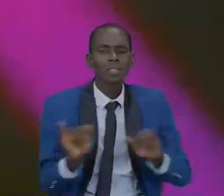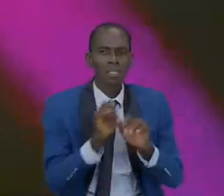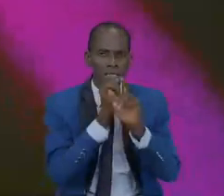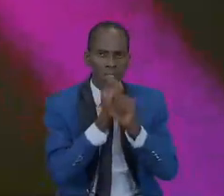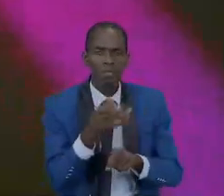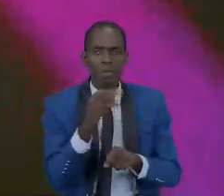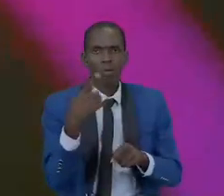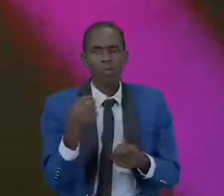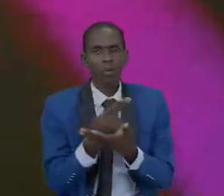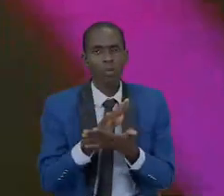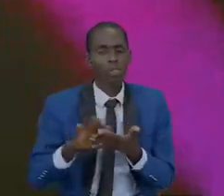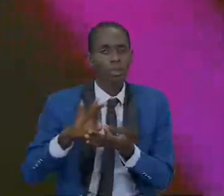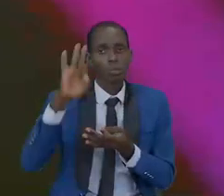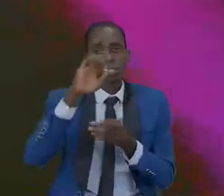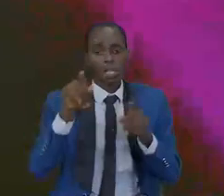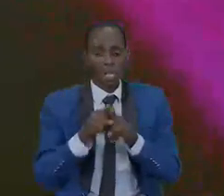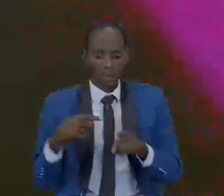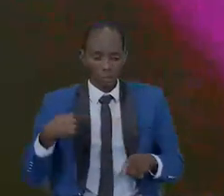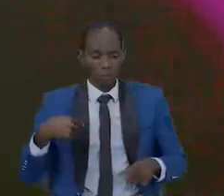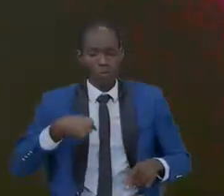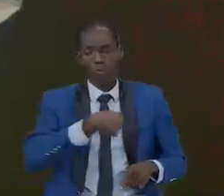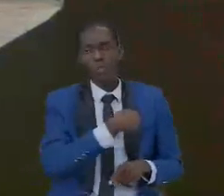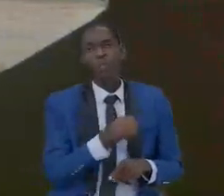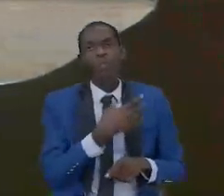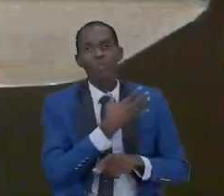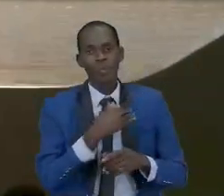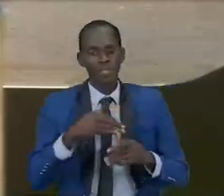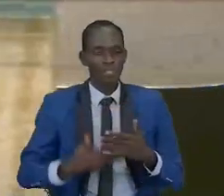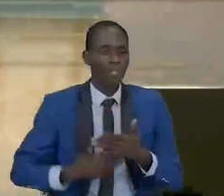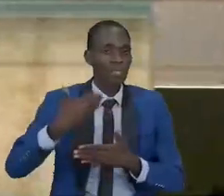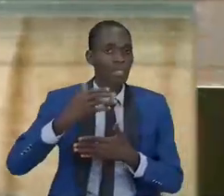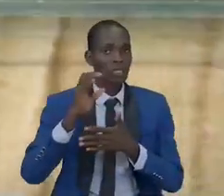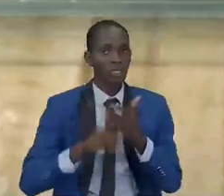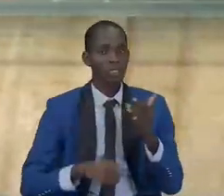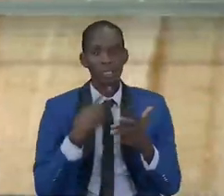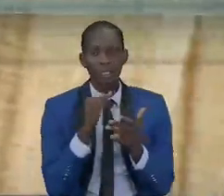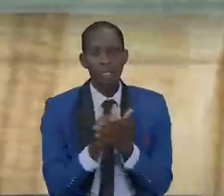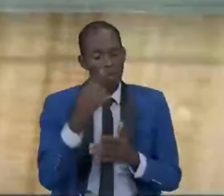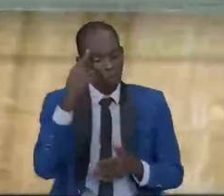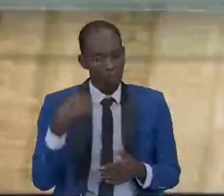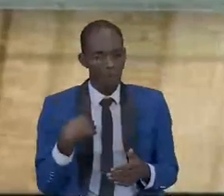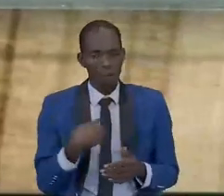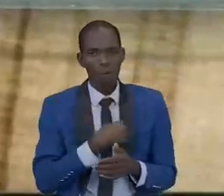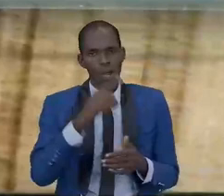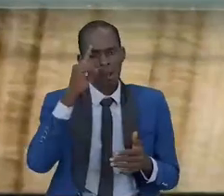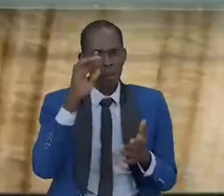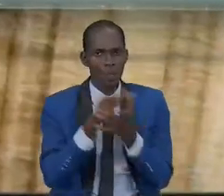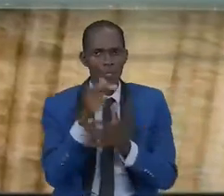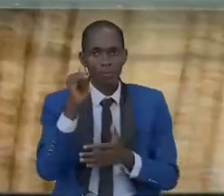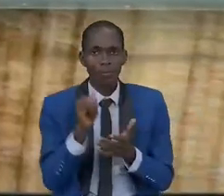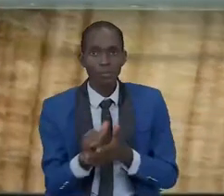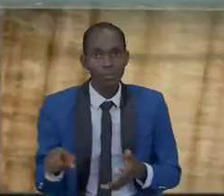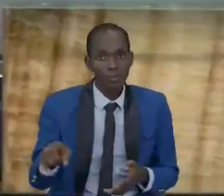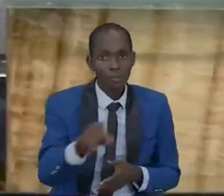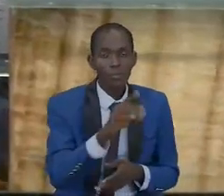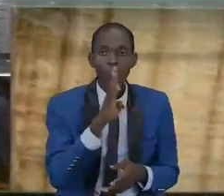du Saint-Esprit comme nous le vivre maintenant dans le chapitre suivant il a dit nous avons créé que ils